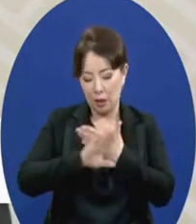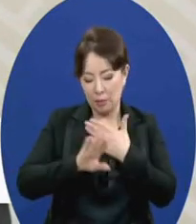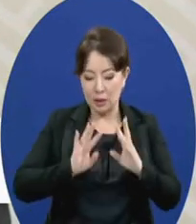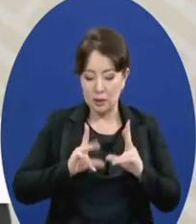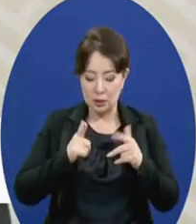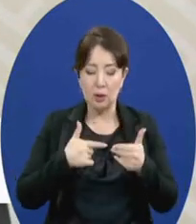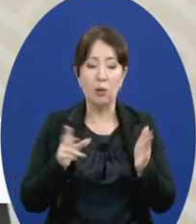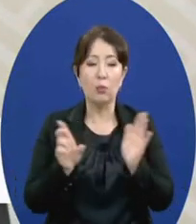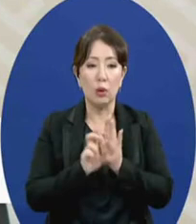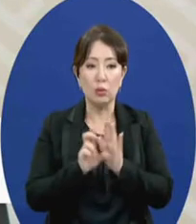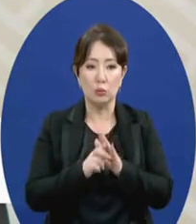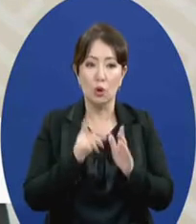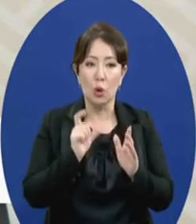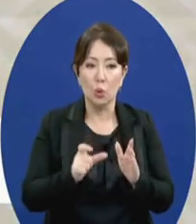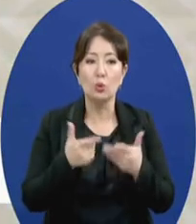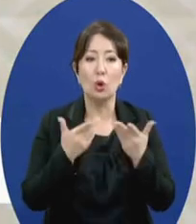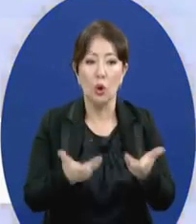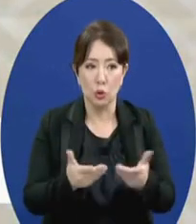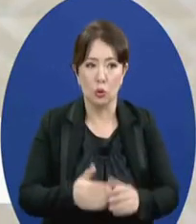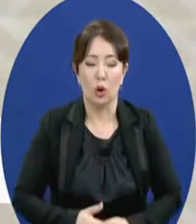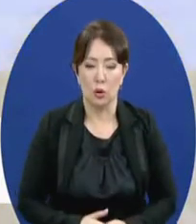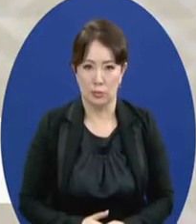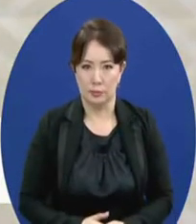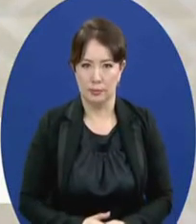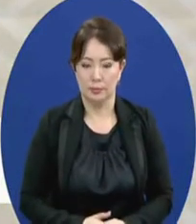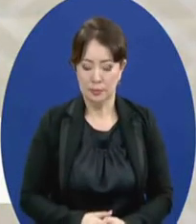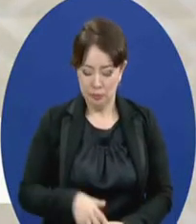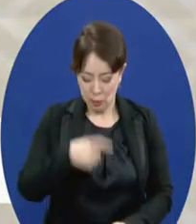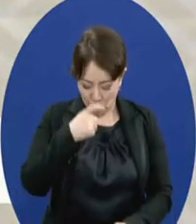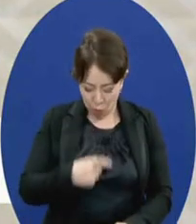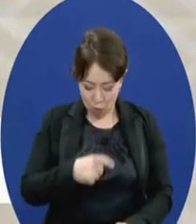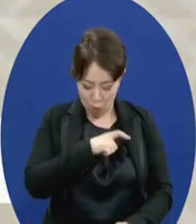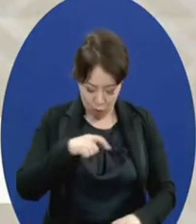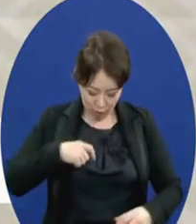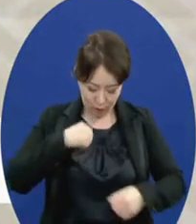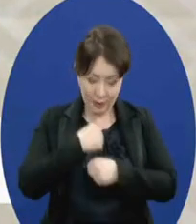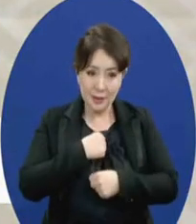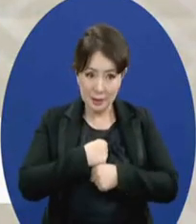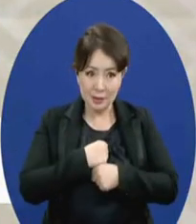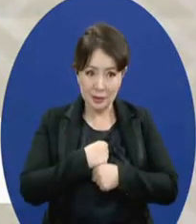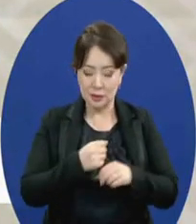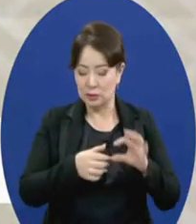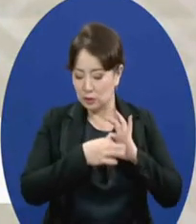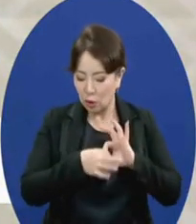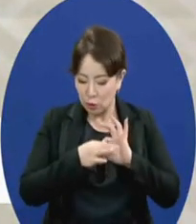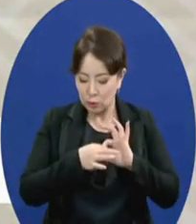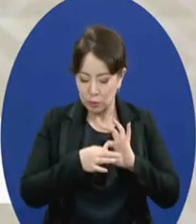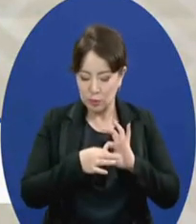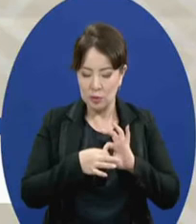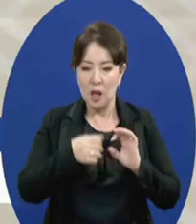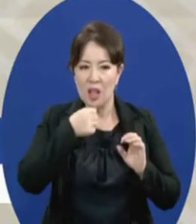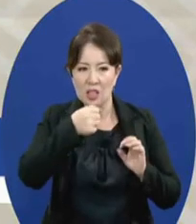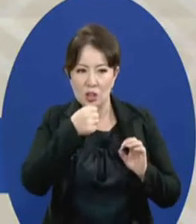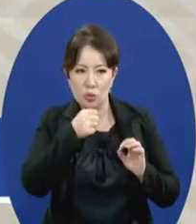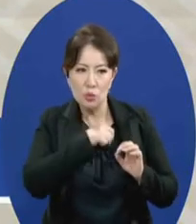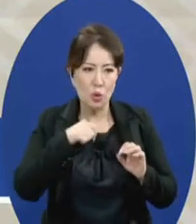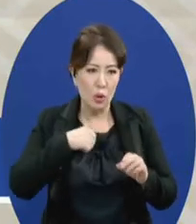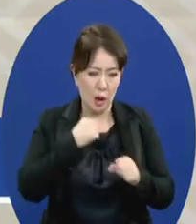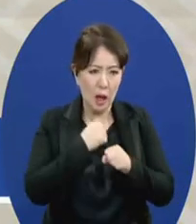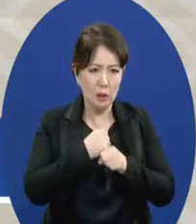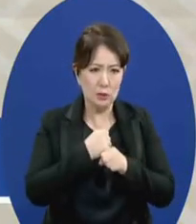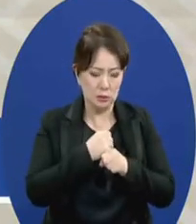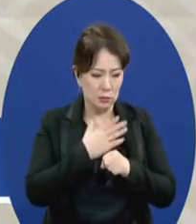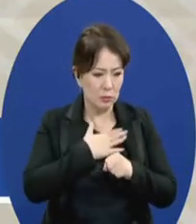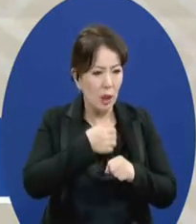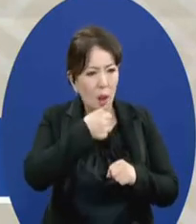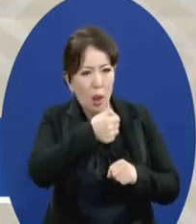хамгаалуулах ийм боломжийг бол хөндөө. Тухайн хүний гүйцэтгэж байгаа албан тушаалтанд холбогдуулан сэтгүүлч хардах хэрэг эдлсний